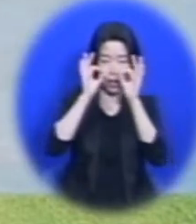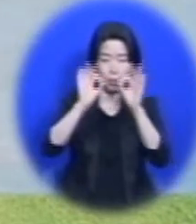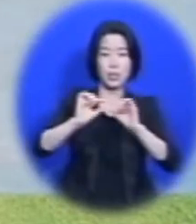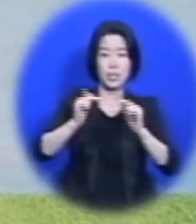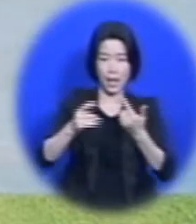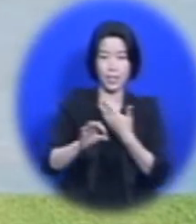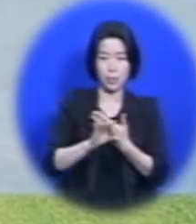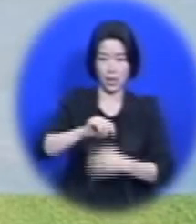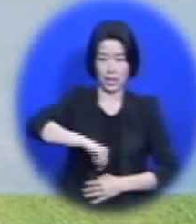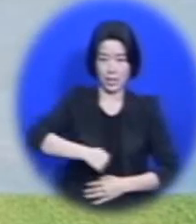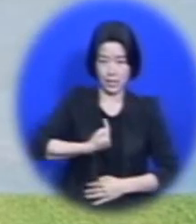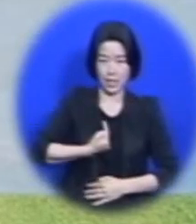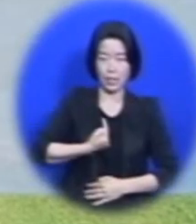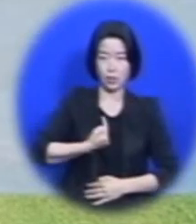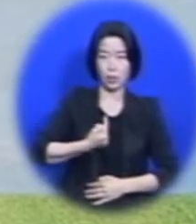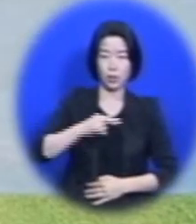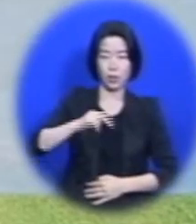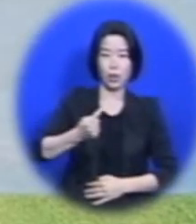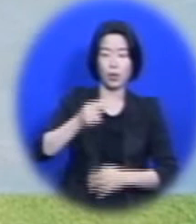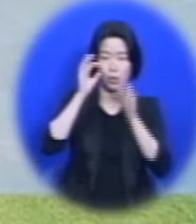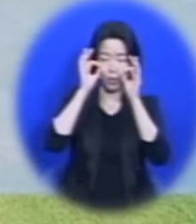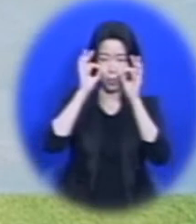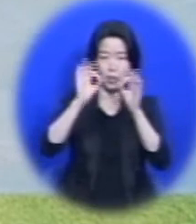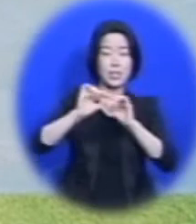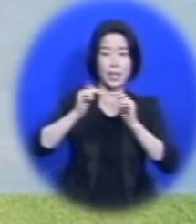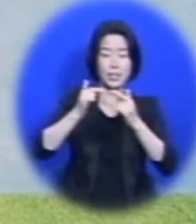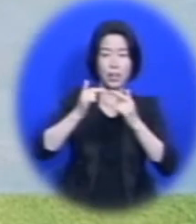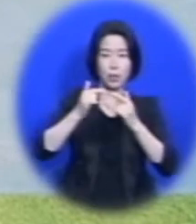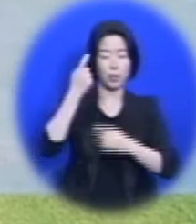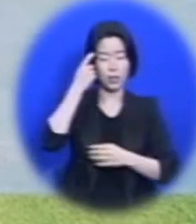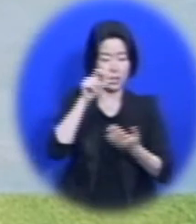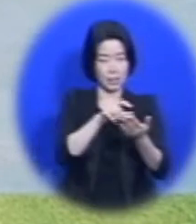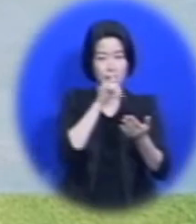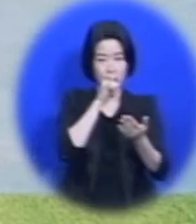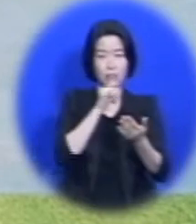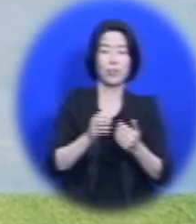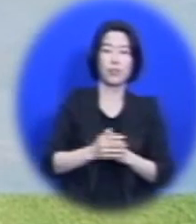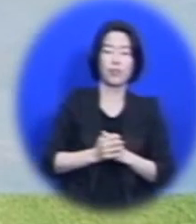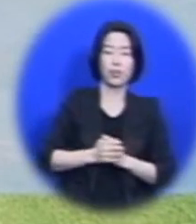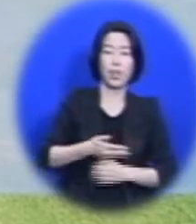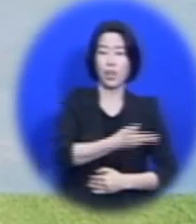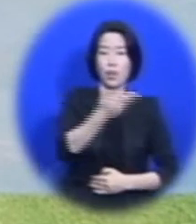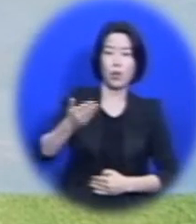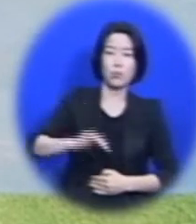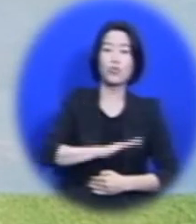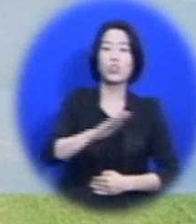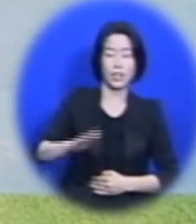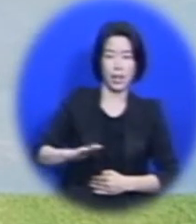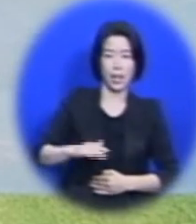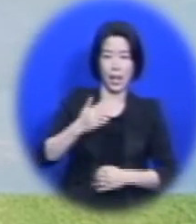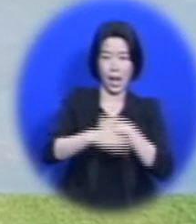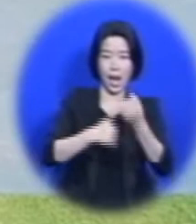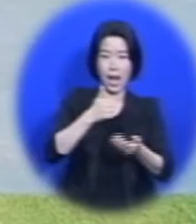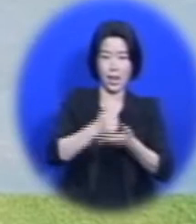술래도 자기를 못 본다고 생각하는 것 같았습니다. 그렇게 썼어요. 여러분, 우리가